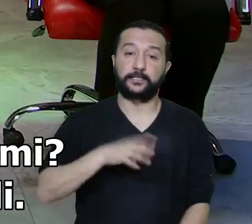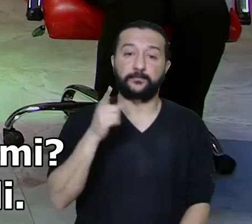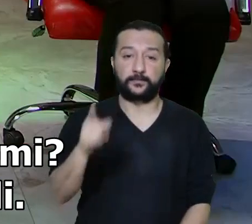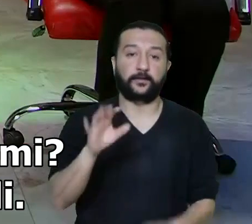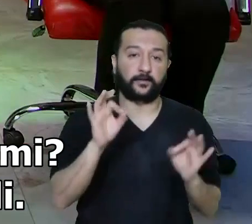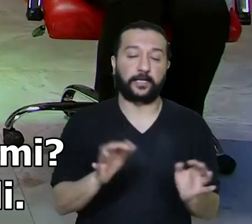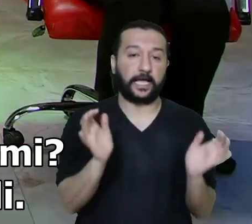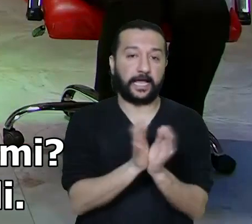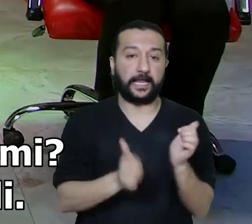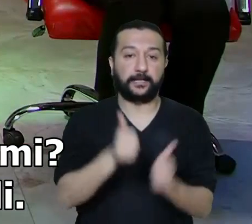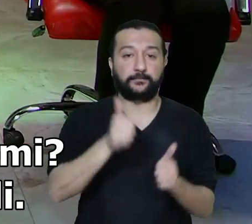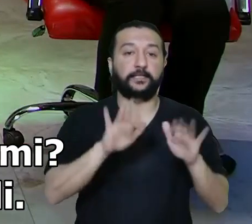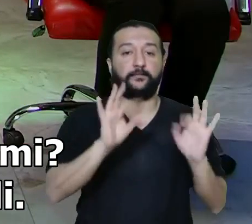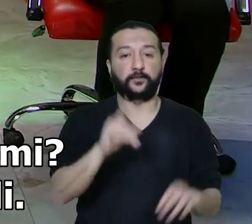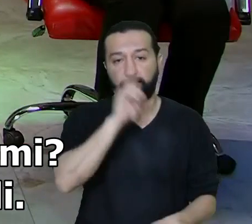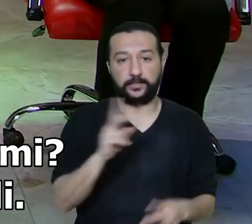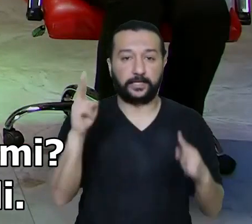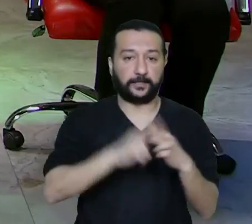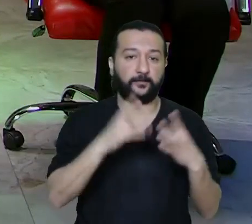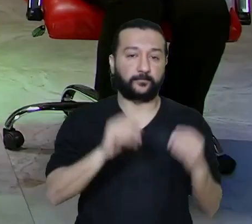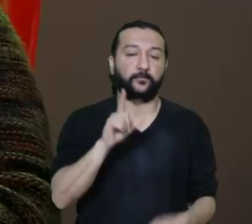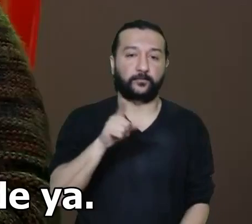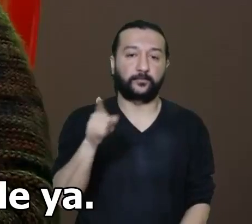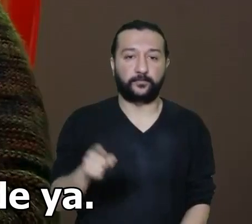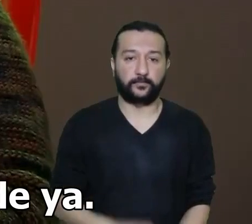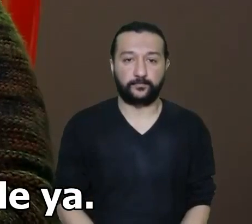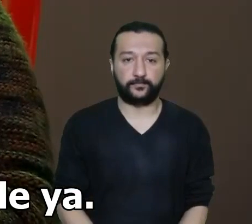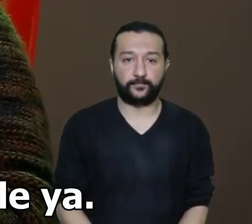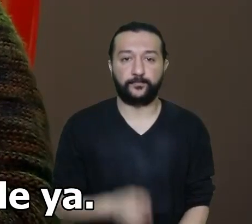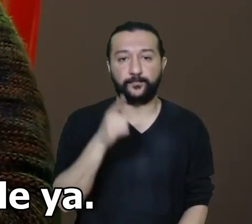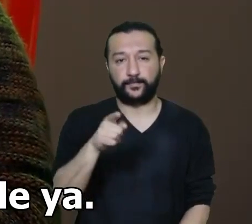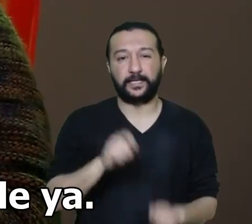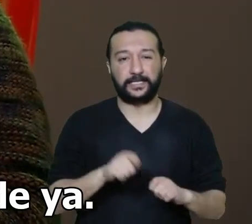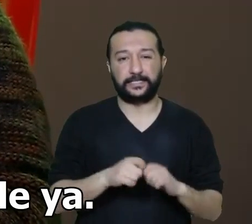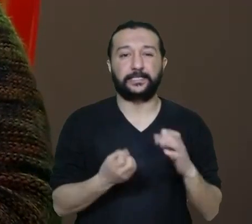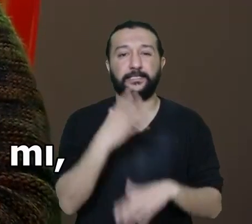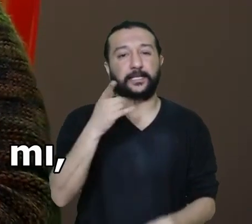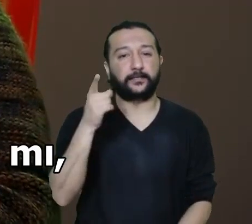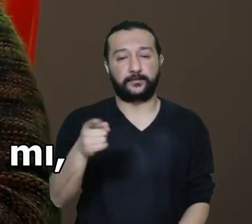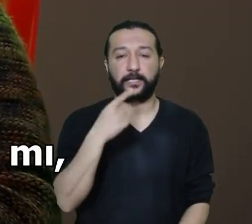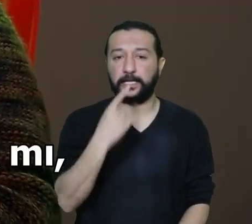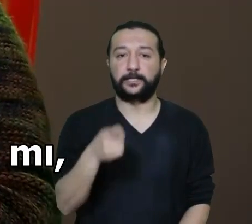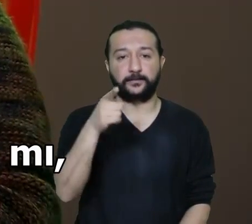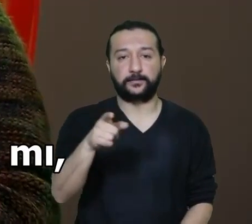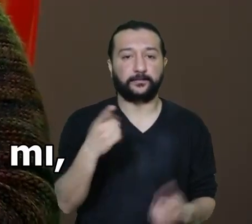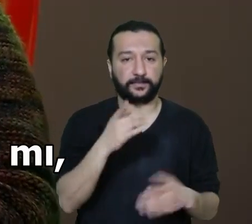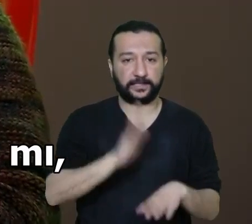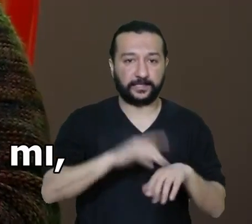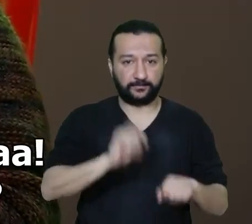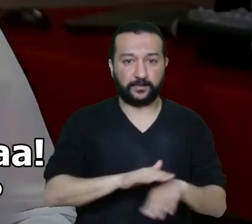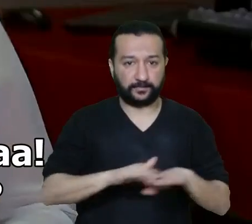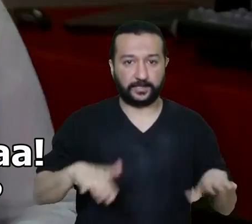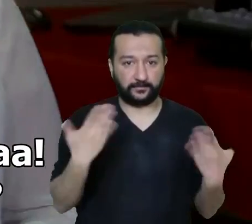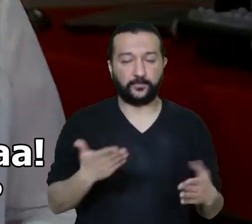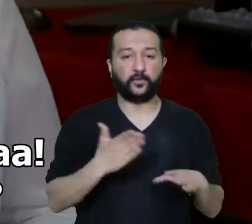Ama bu aile yarışması değil mi? Onun için katılması gerekli. İşi çıkmıştır onun herhalde. Ne dersin, selfie şey yapsak mı, bitirsek